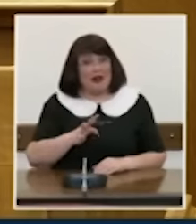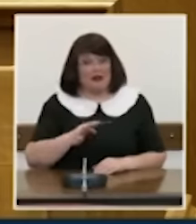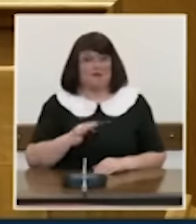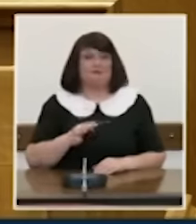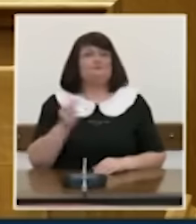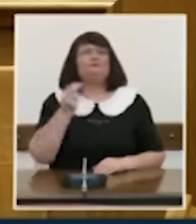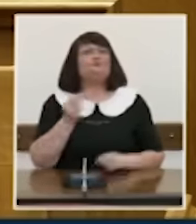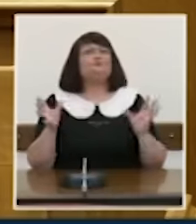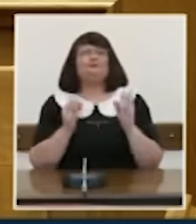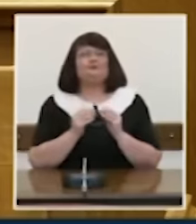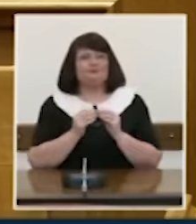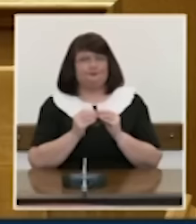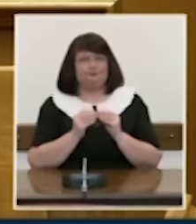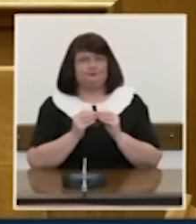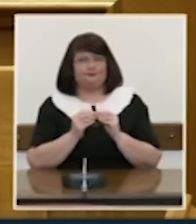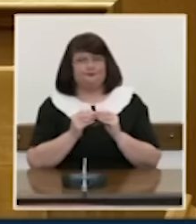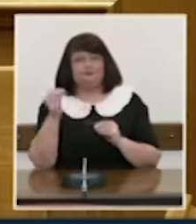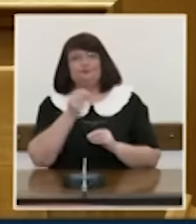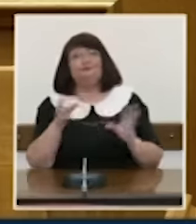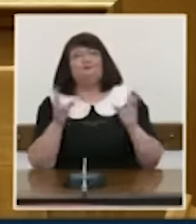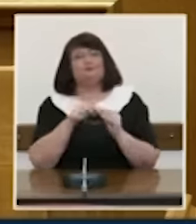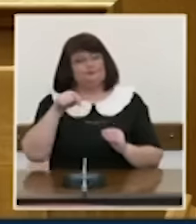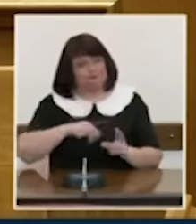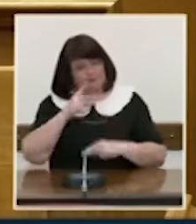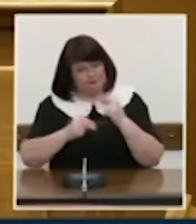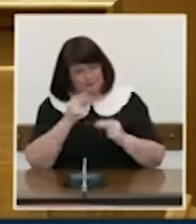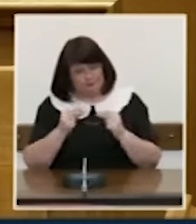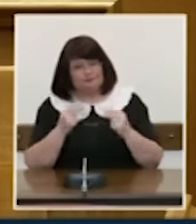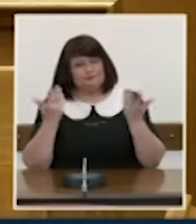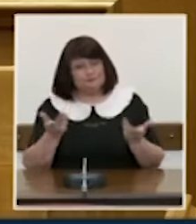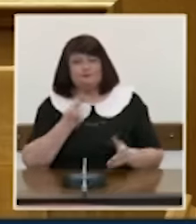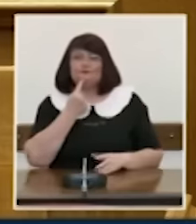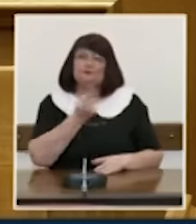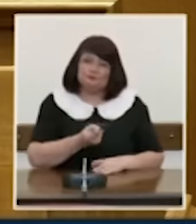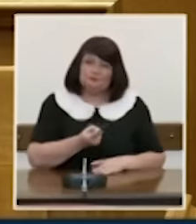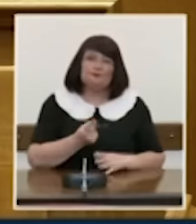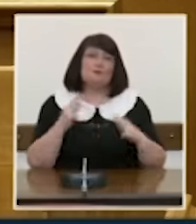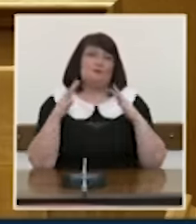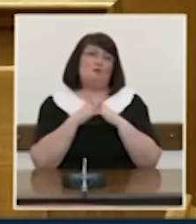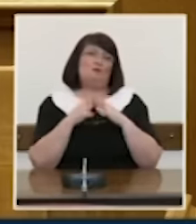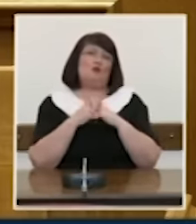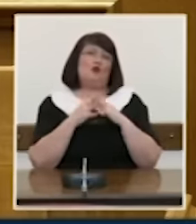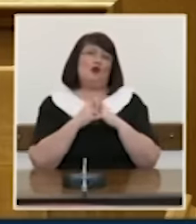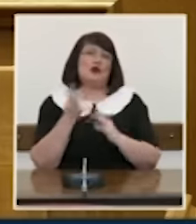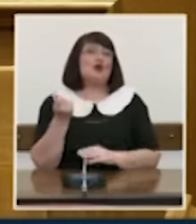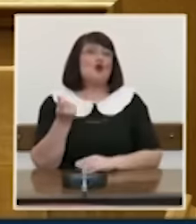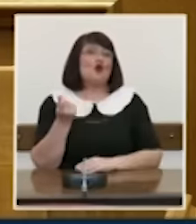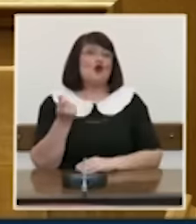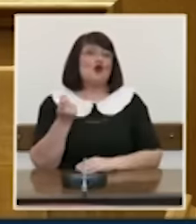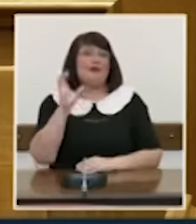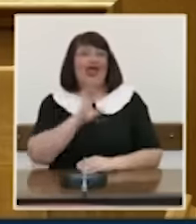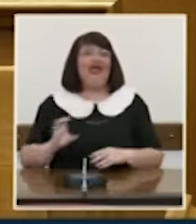σχετίζεται άμεσα με το θέμα της σημερινής συζήτησης. Μιλάω για την πολεμική οικονομία της